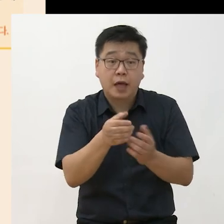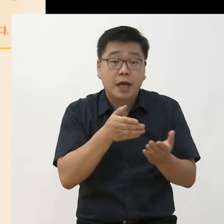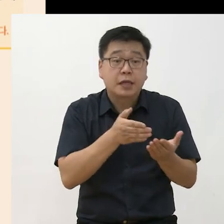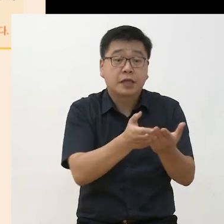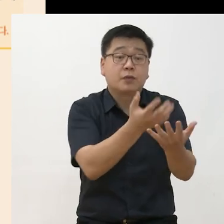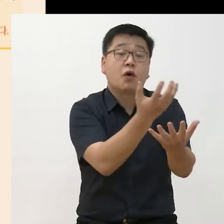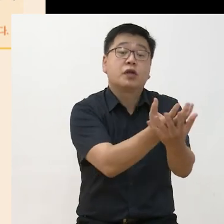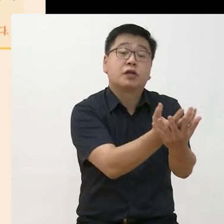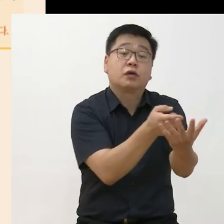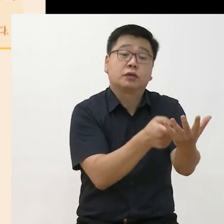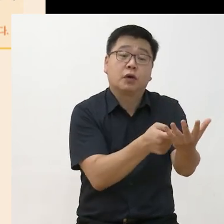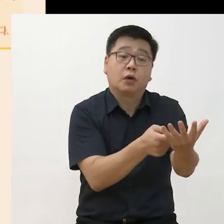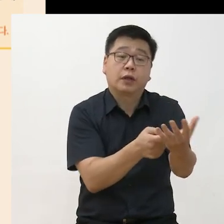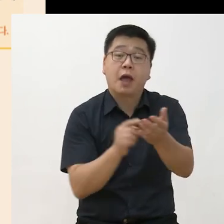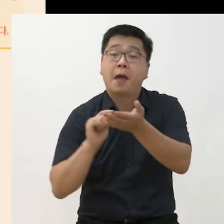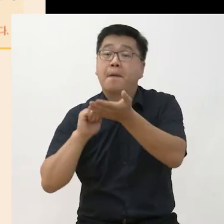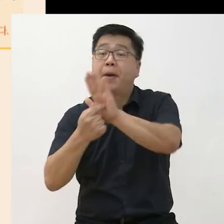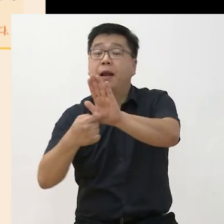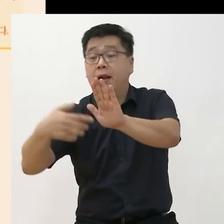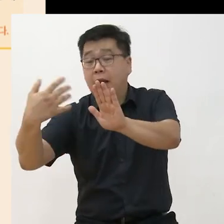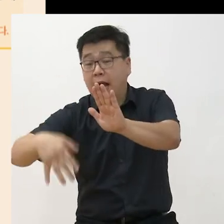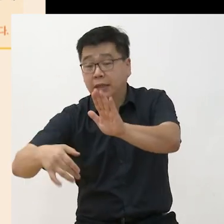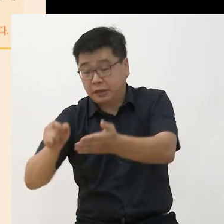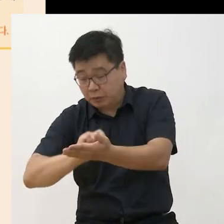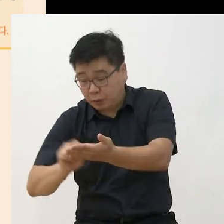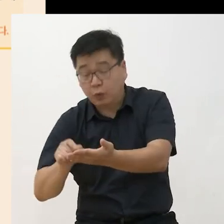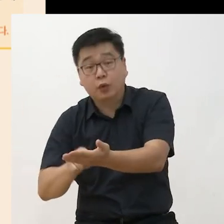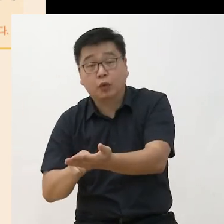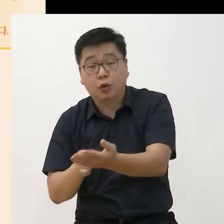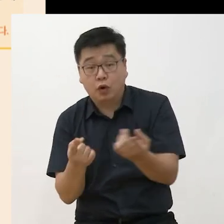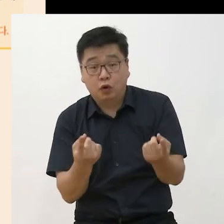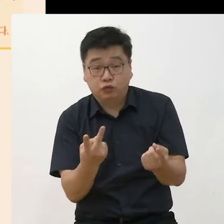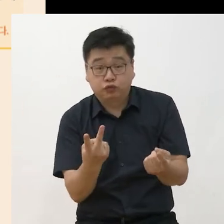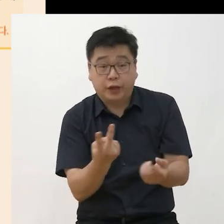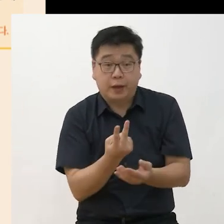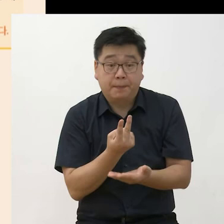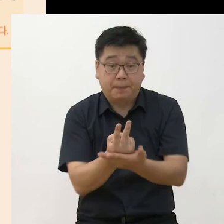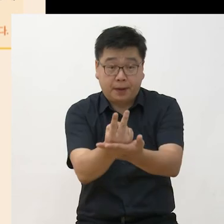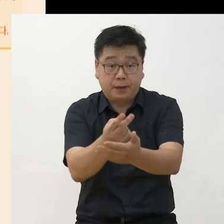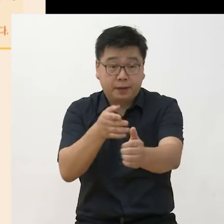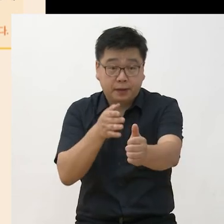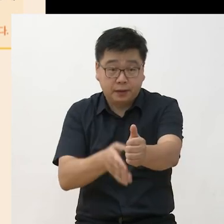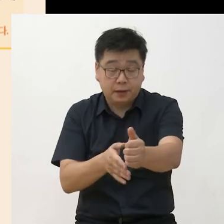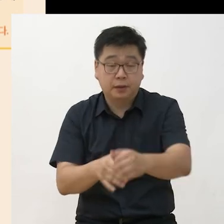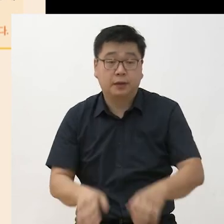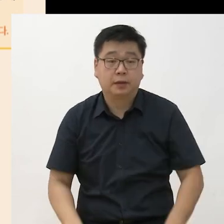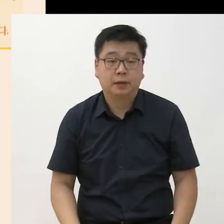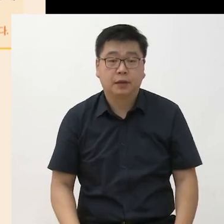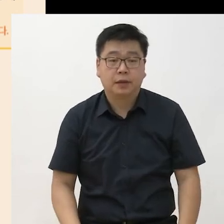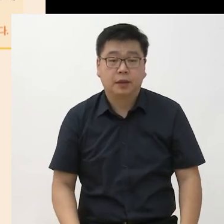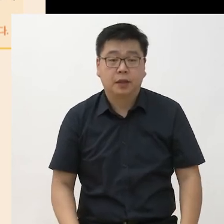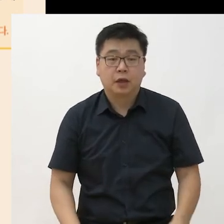미발표 작품만 준비해서 이제 제출해 주시면 됩니다. 이 그 별도 공모는 저희가